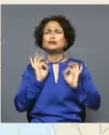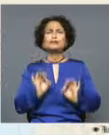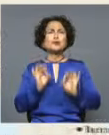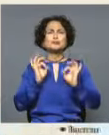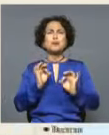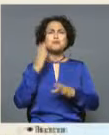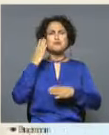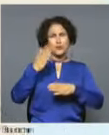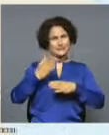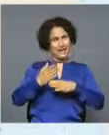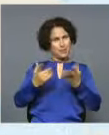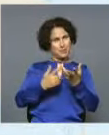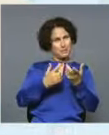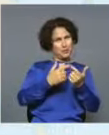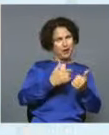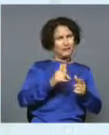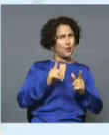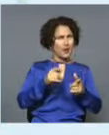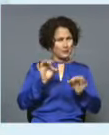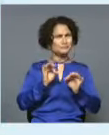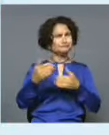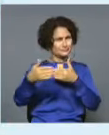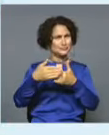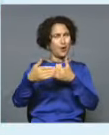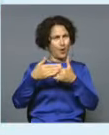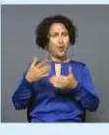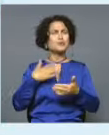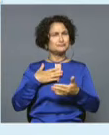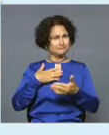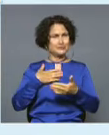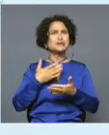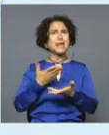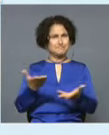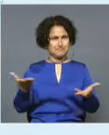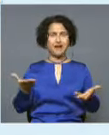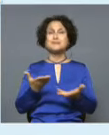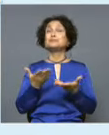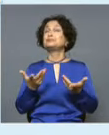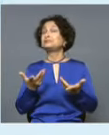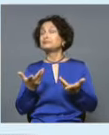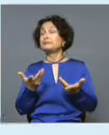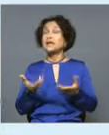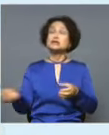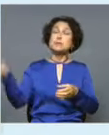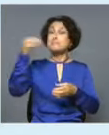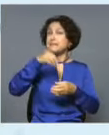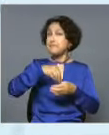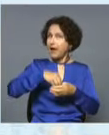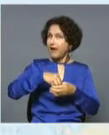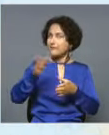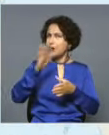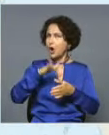последното преброяване, което те първа предстои, но горе-долу толкова ще се окажат. Към тях трябва да прибавим още около